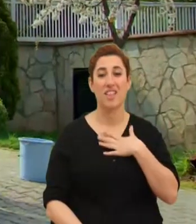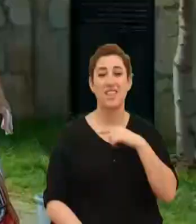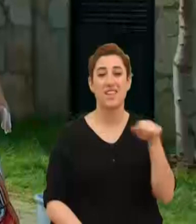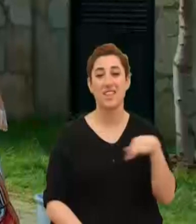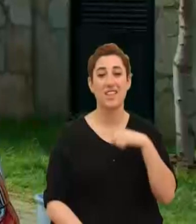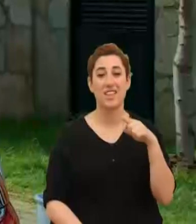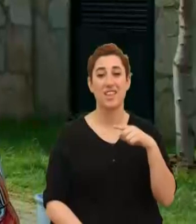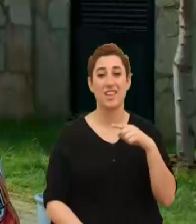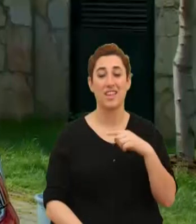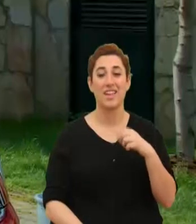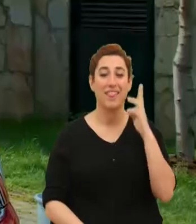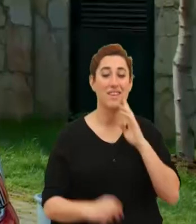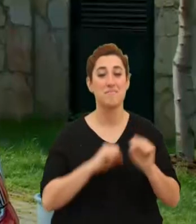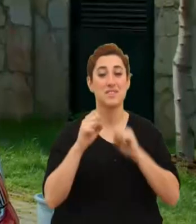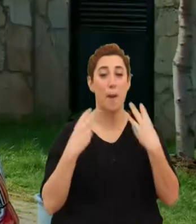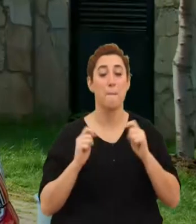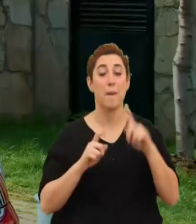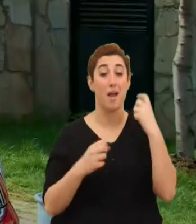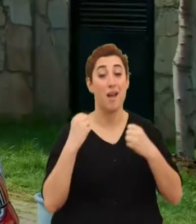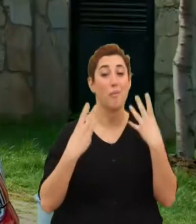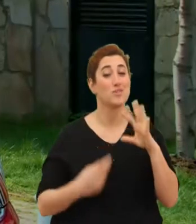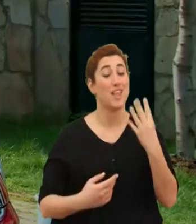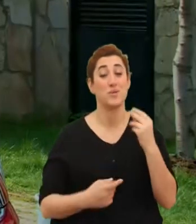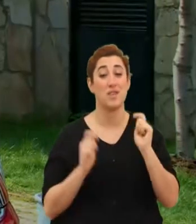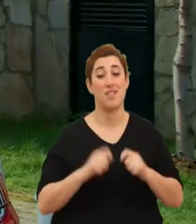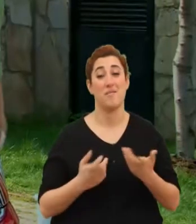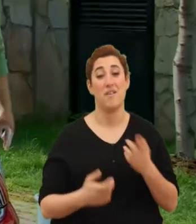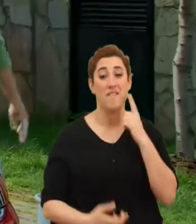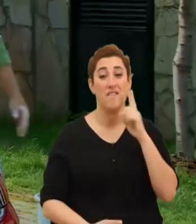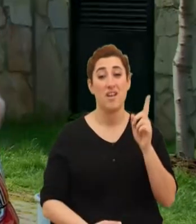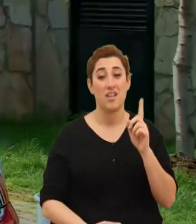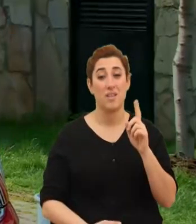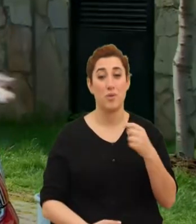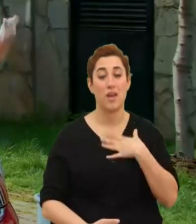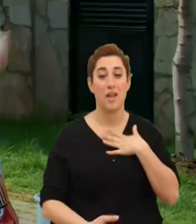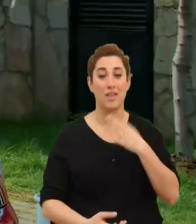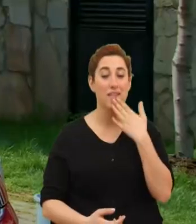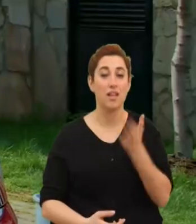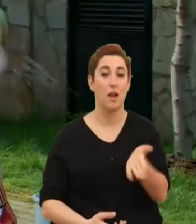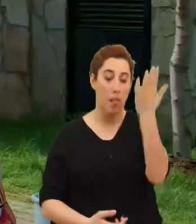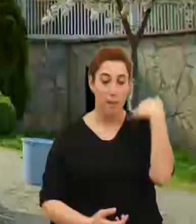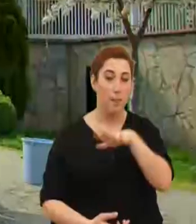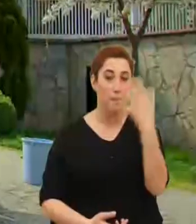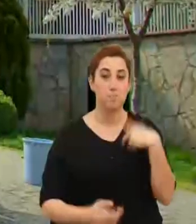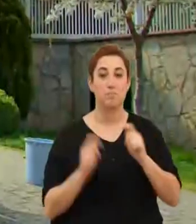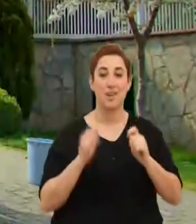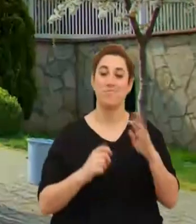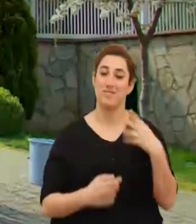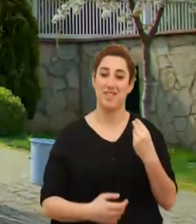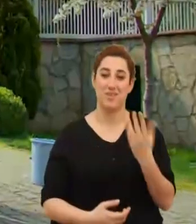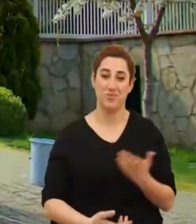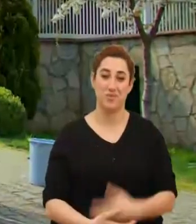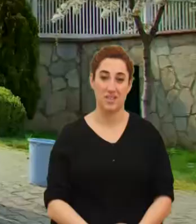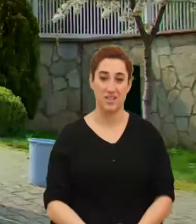kendi yalayıp temizleyen bir araba olsa ne güzel olur ya. Vallahi yapar şuradan şuradan bir dil çıkar diye böyle